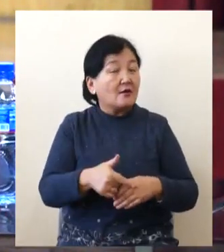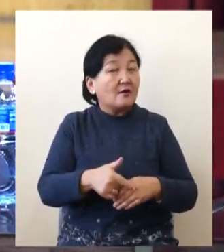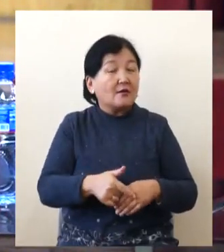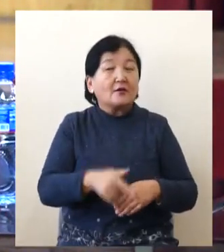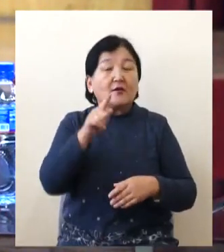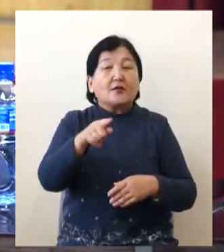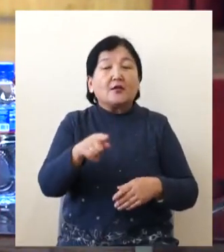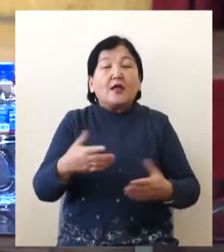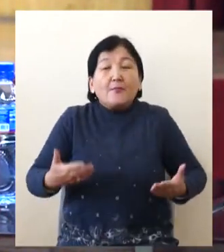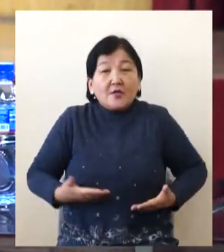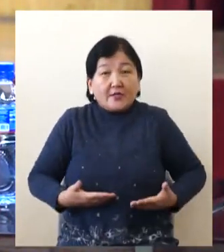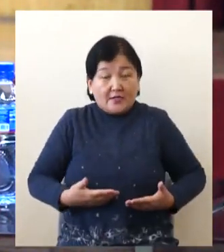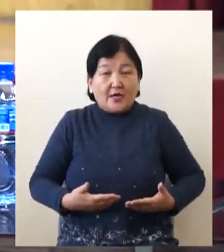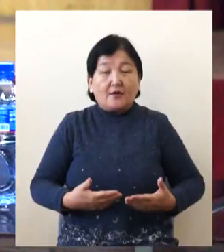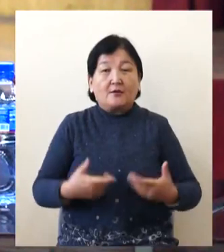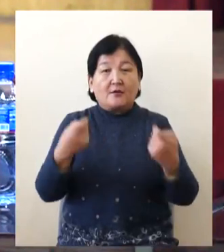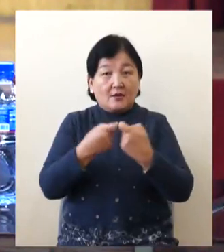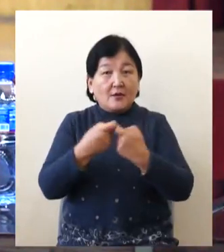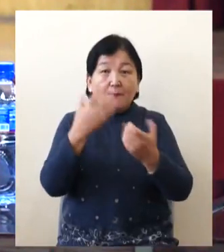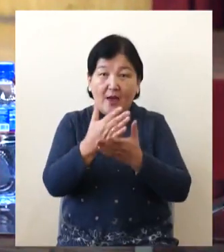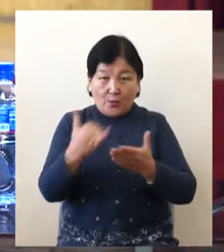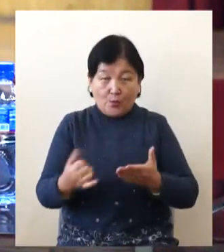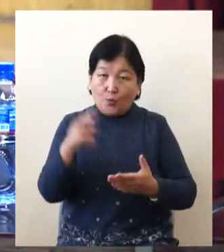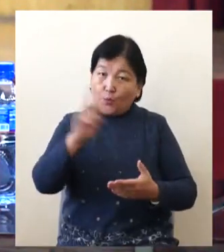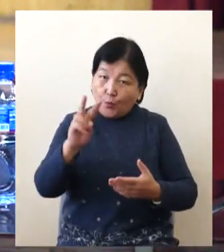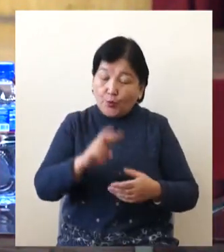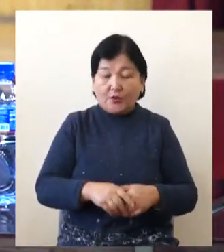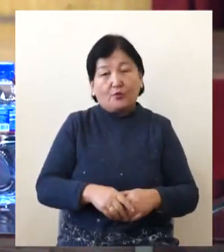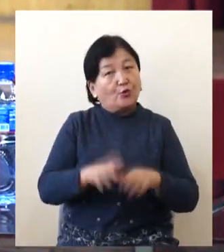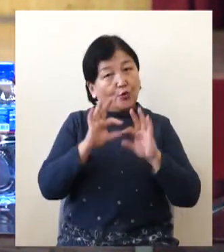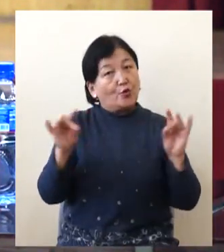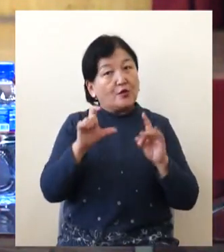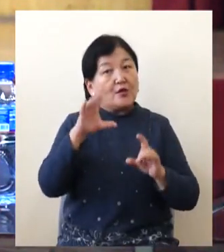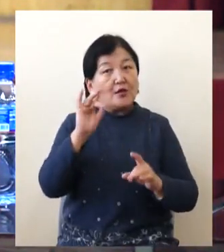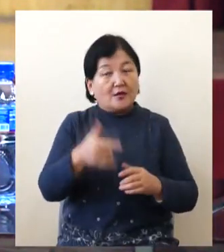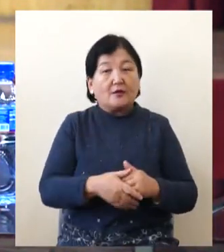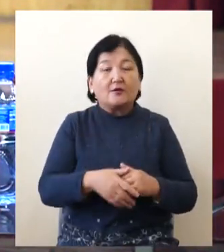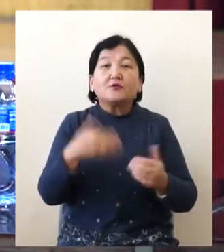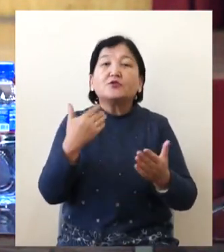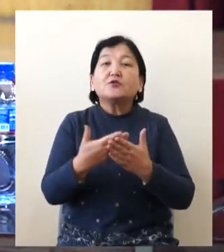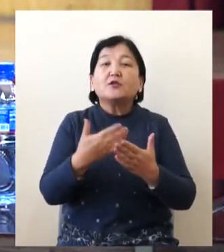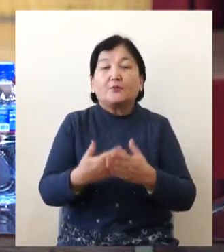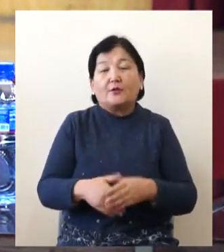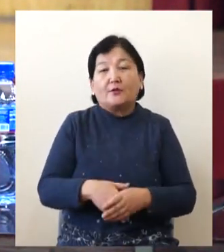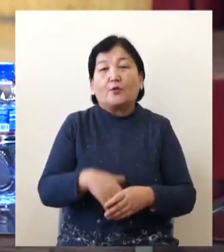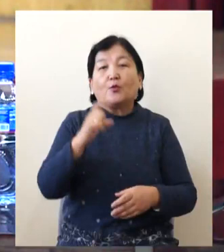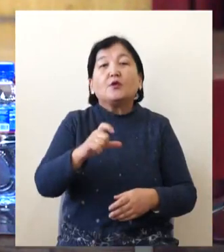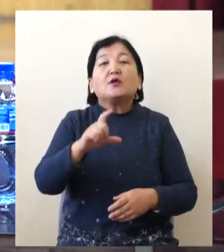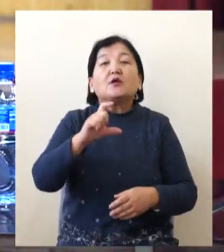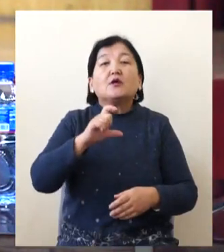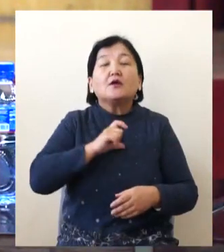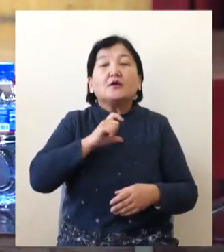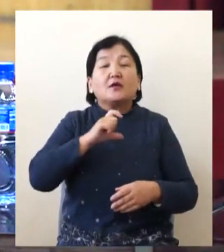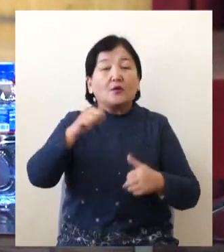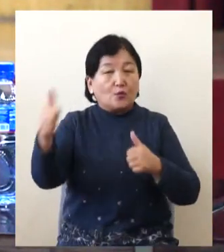гэдэг нь өөр хэрэг болчоод байна. Тийм учраас энэ юунаас хамаардын? Чивэл им эрхтэй ч гэсэн энэ эрхийг